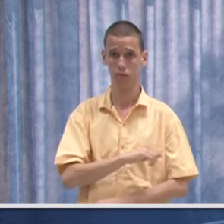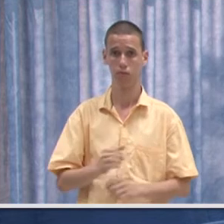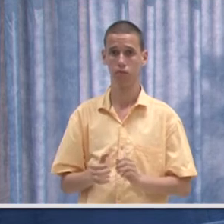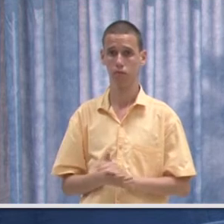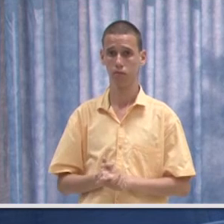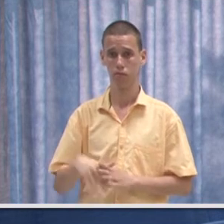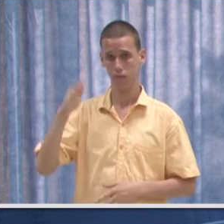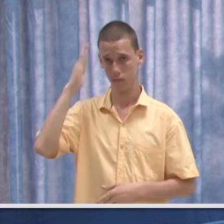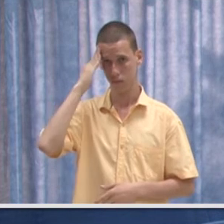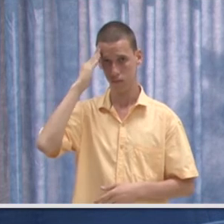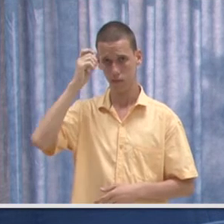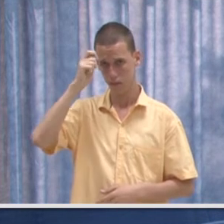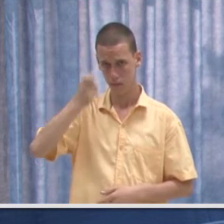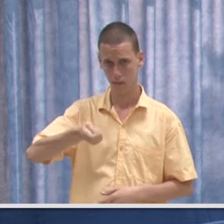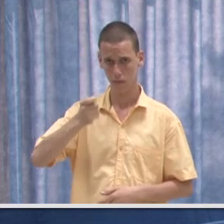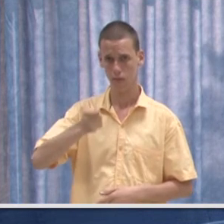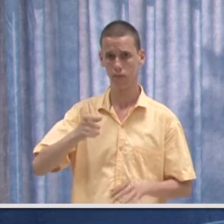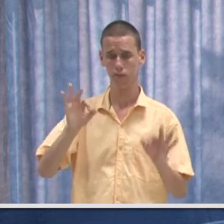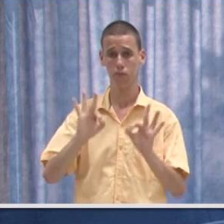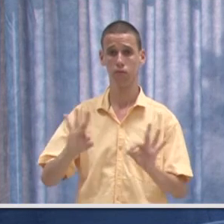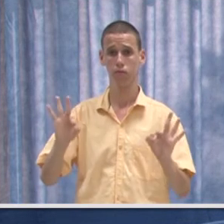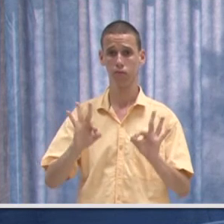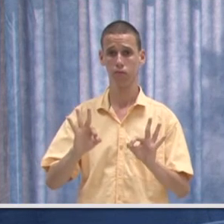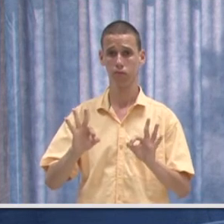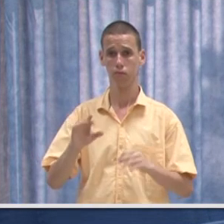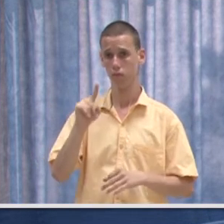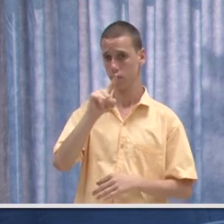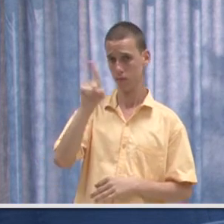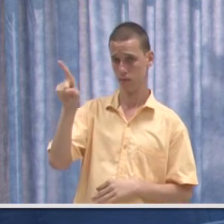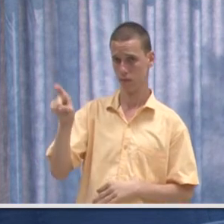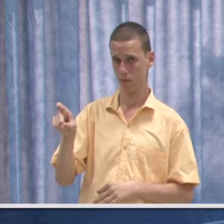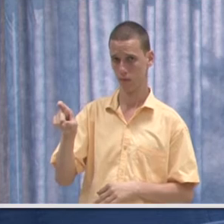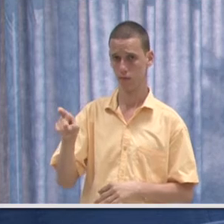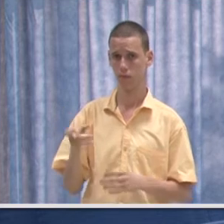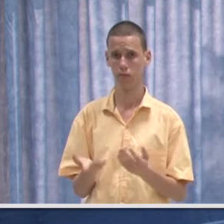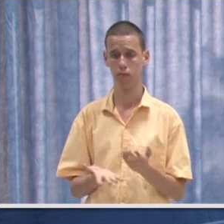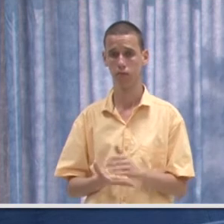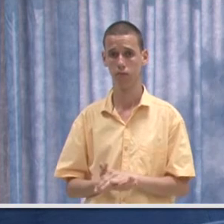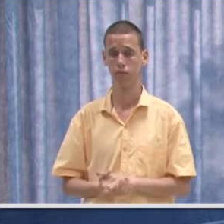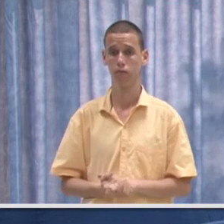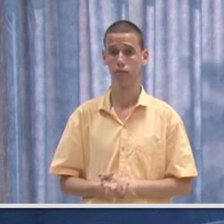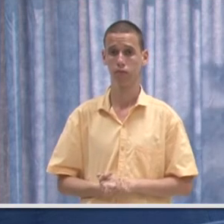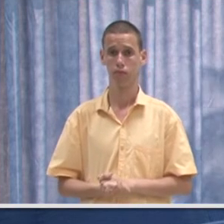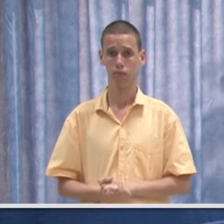ça content, vraiment, où ça va donner une mise à jour là. Et le docteur Louange, si